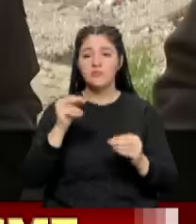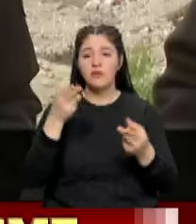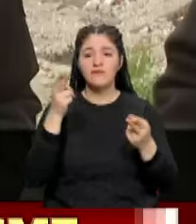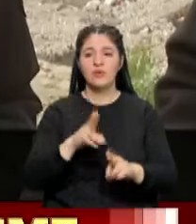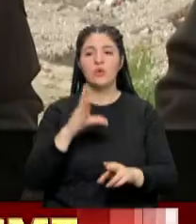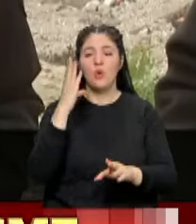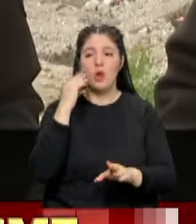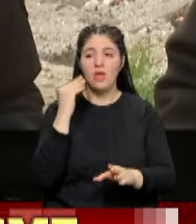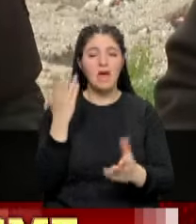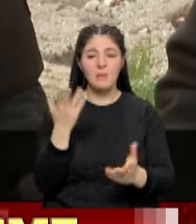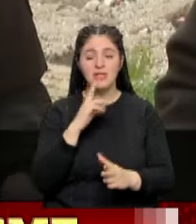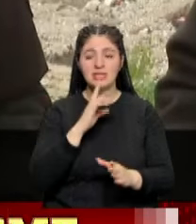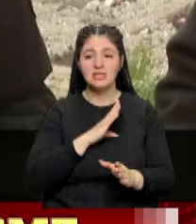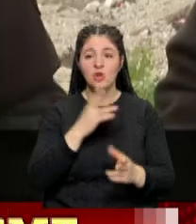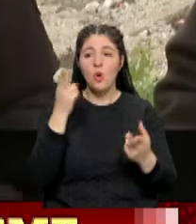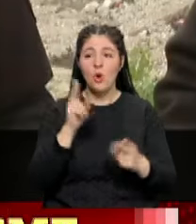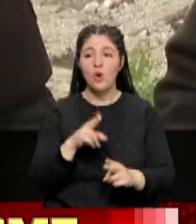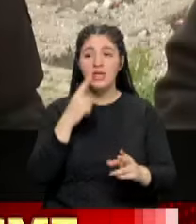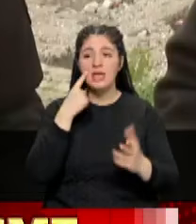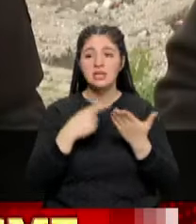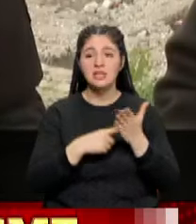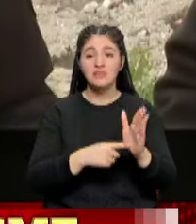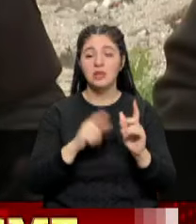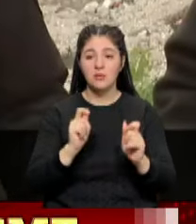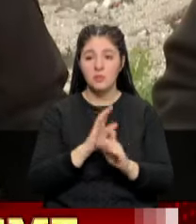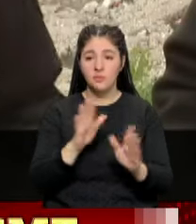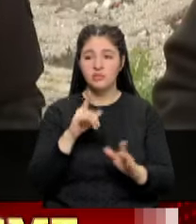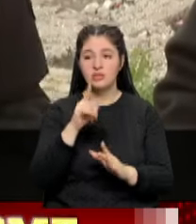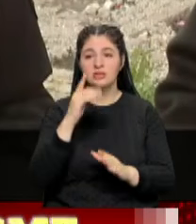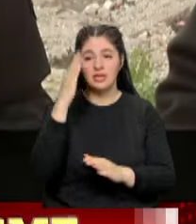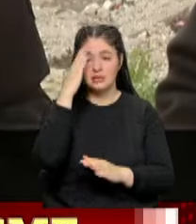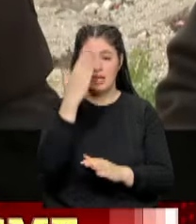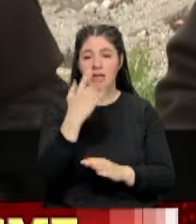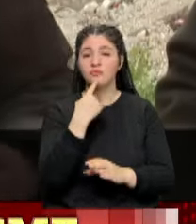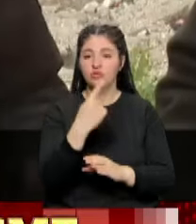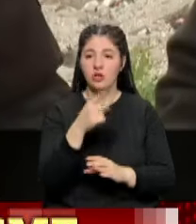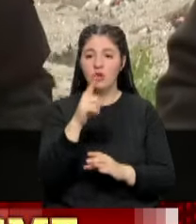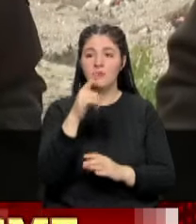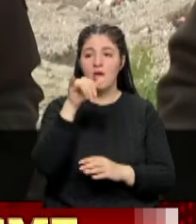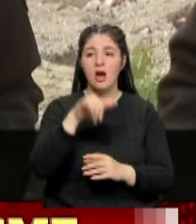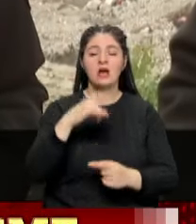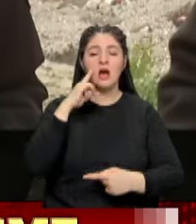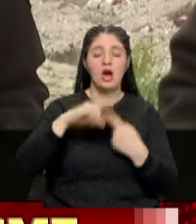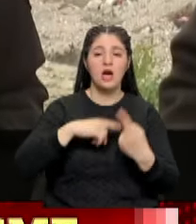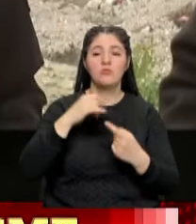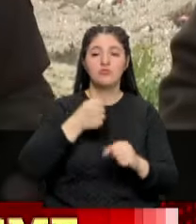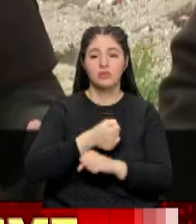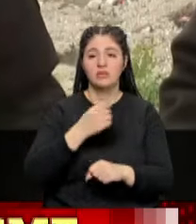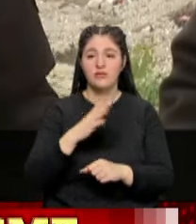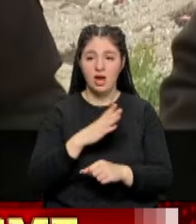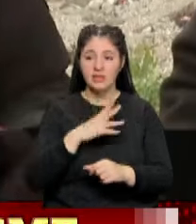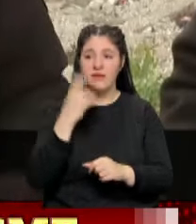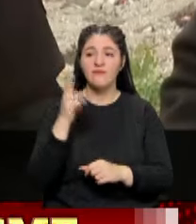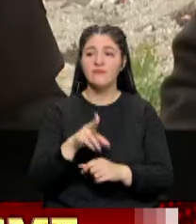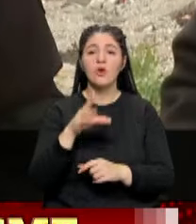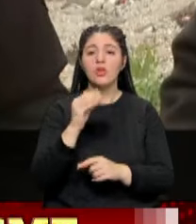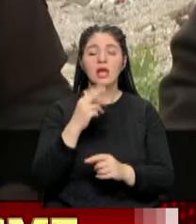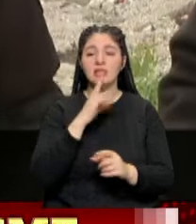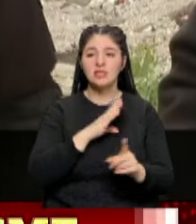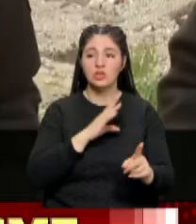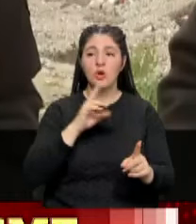vefat ettiğini öğrendi ama kızının öldüğünü ispat edememişti. Size selamlarını iletti. Onun da bir hak arama mücadelesi vardı. Vefat eden